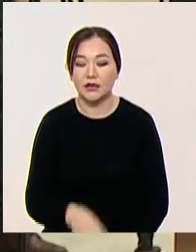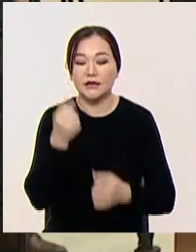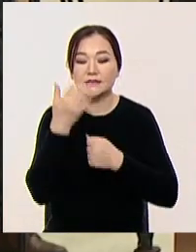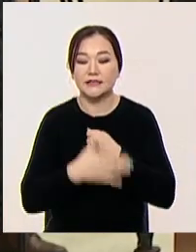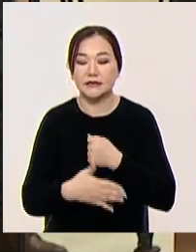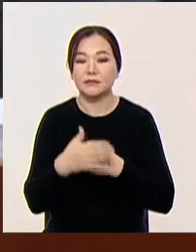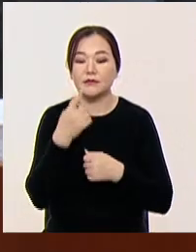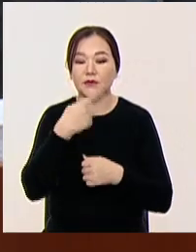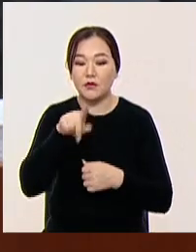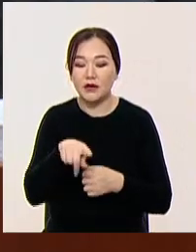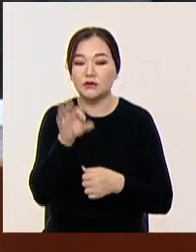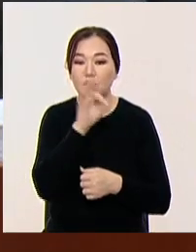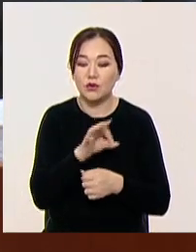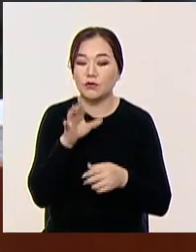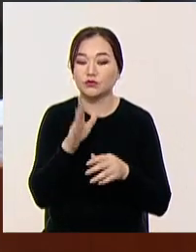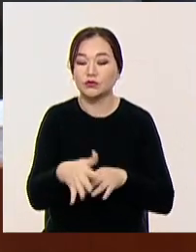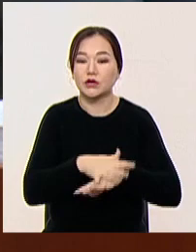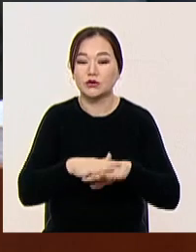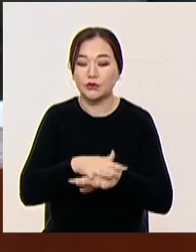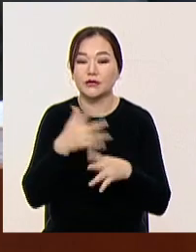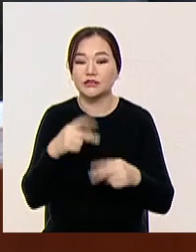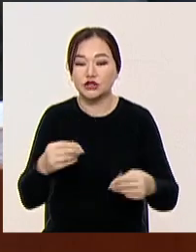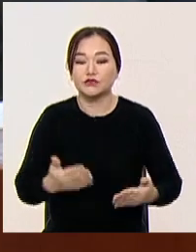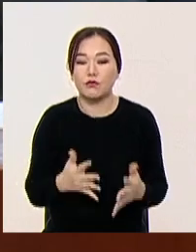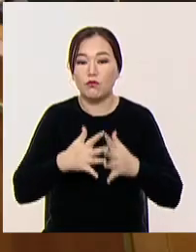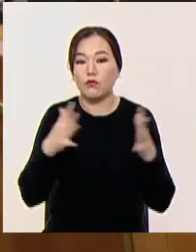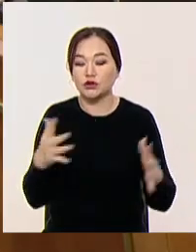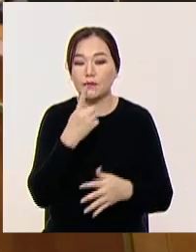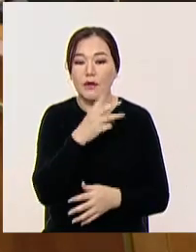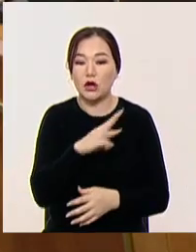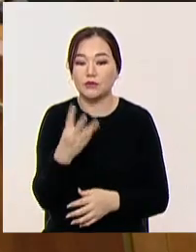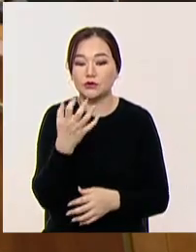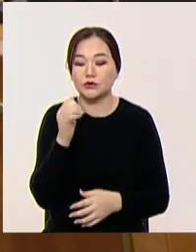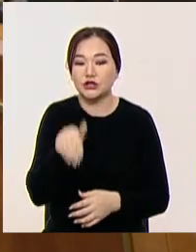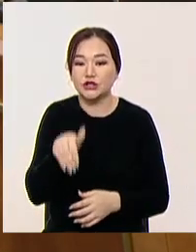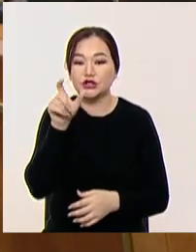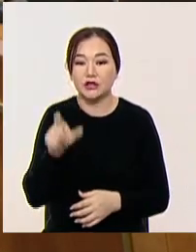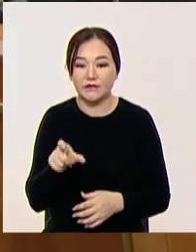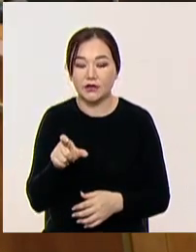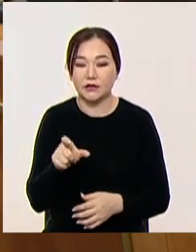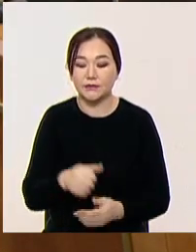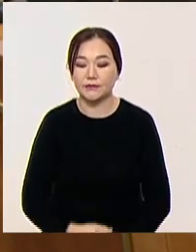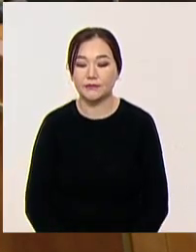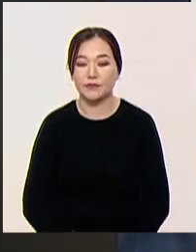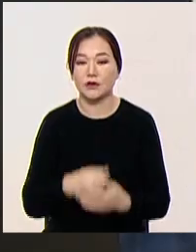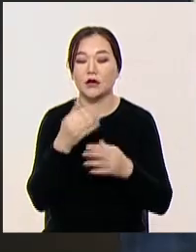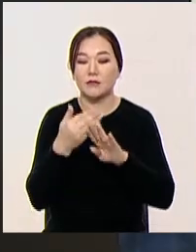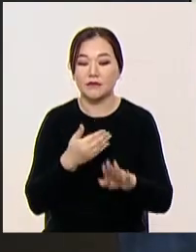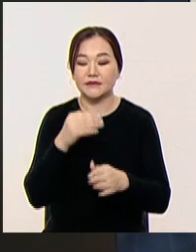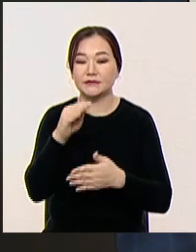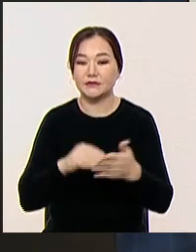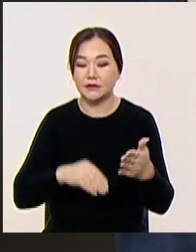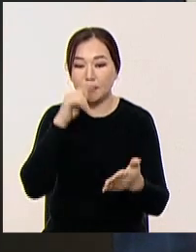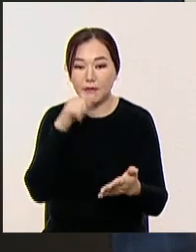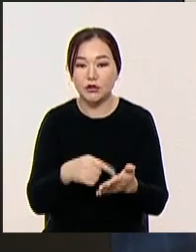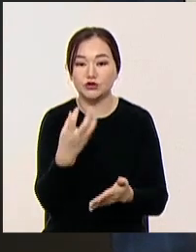Центром агломерации станут населенные пункты, где проживают больше 500 000 граждан. В предварительный список